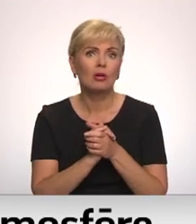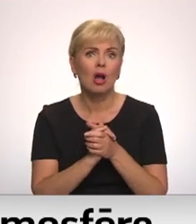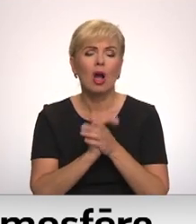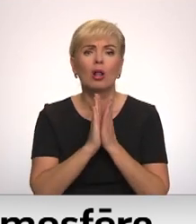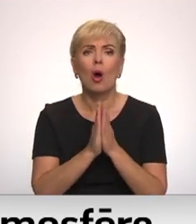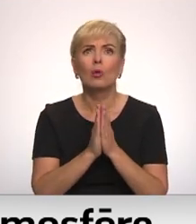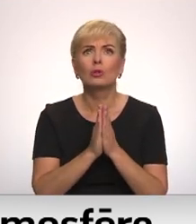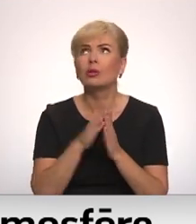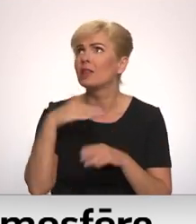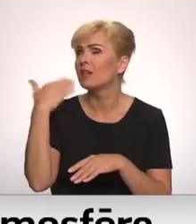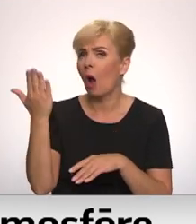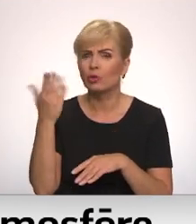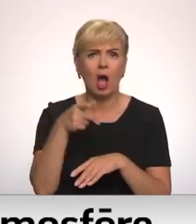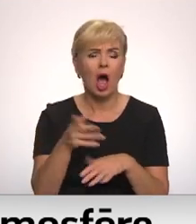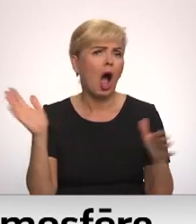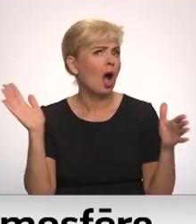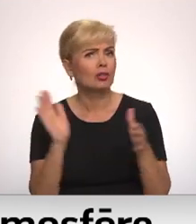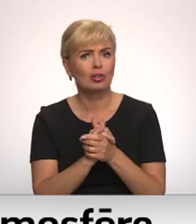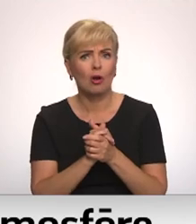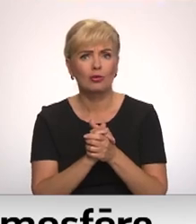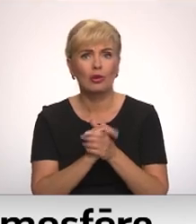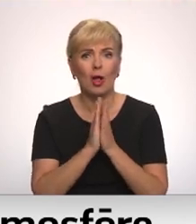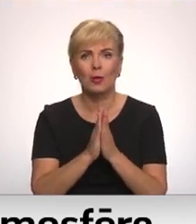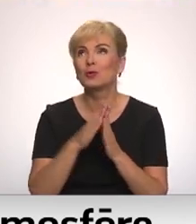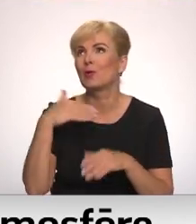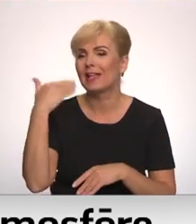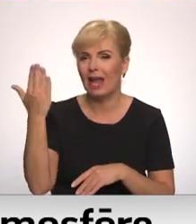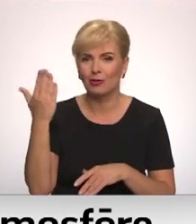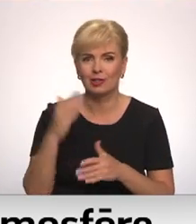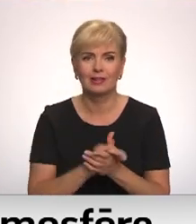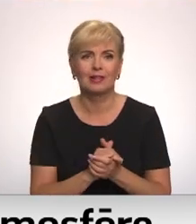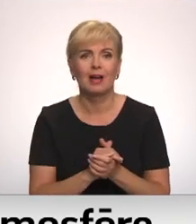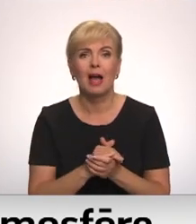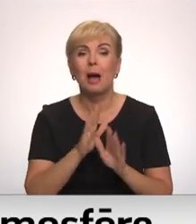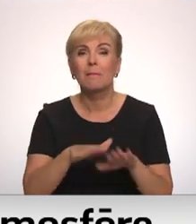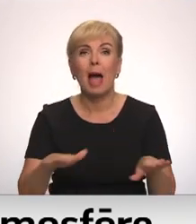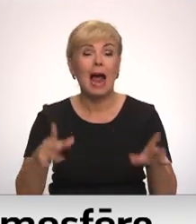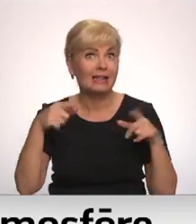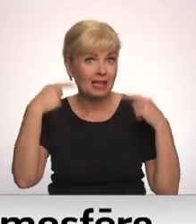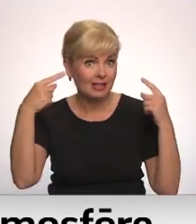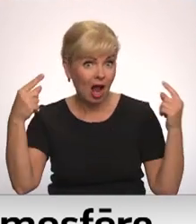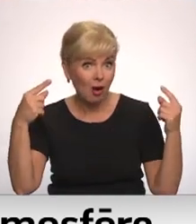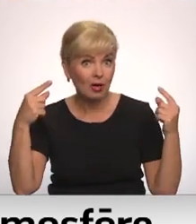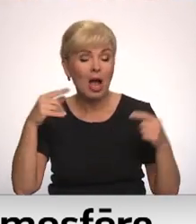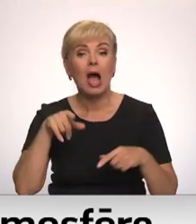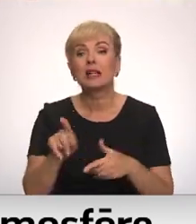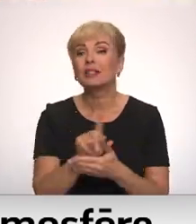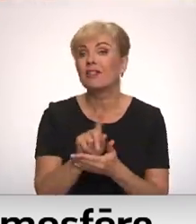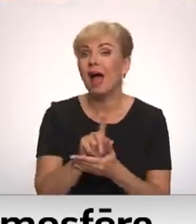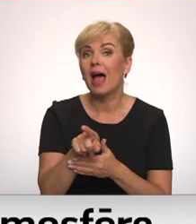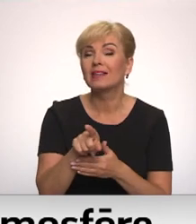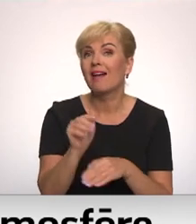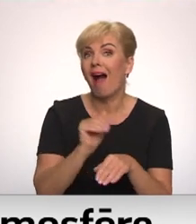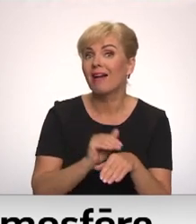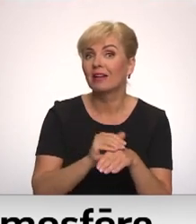Bērni, ak, šausmas šitas, lūdzu divus. Jā, bērni kā trakuši. Bet Jūlijas Kaņevskas sveces atgādina